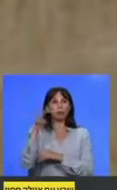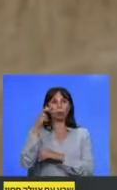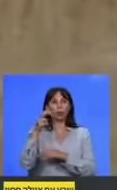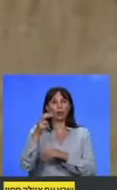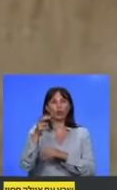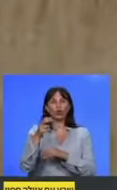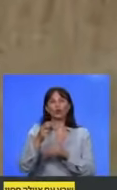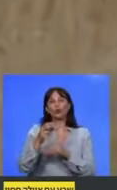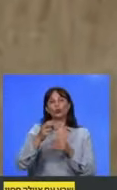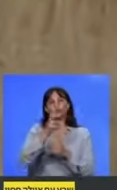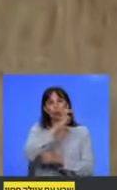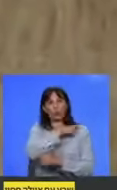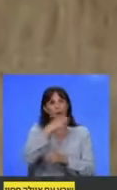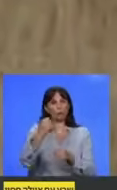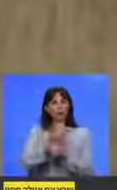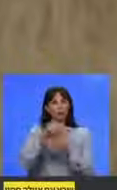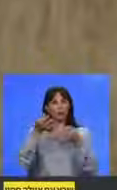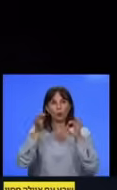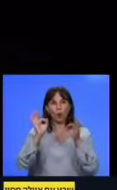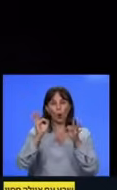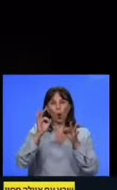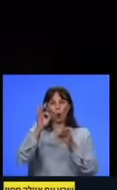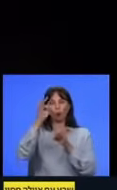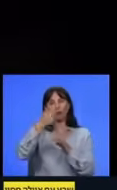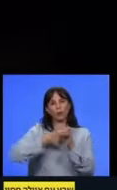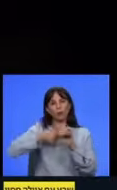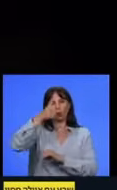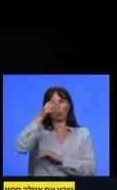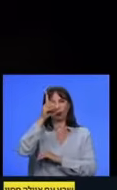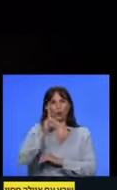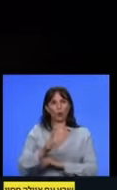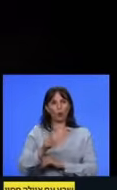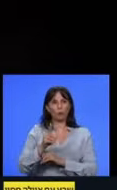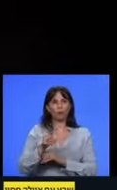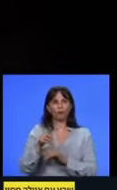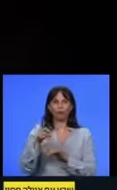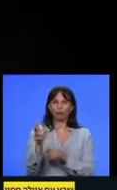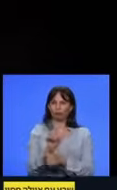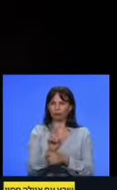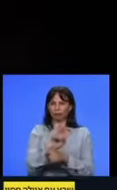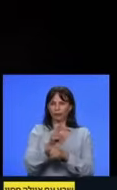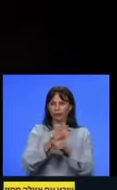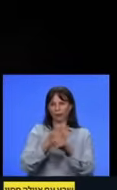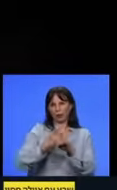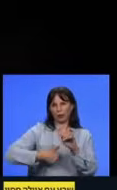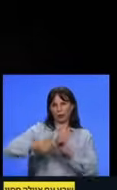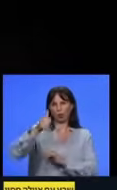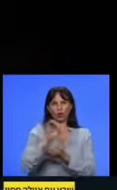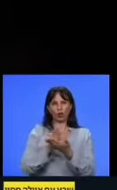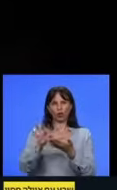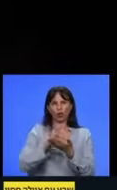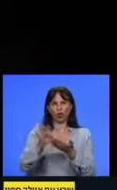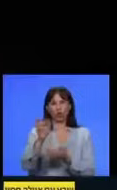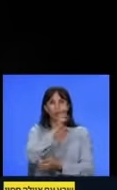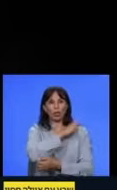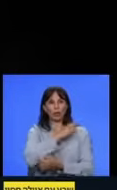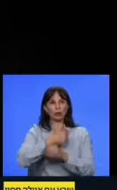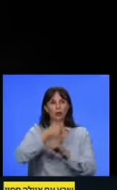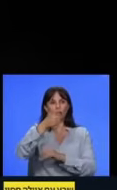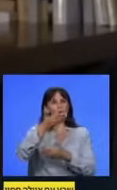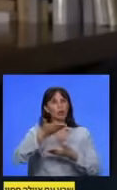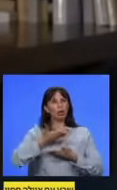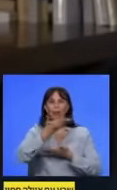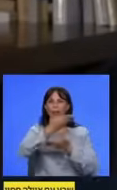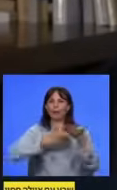לקמבץ משימות ומבצעים מיוחדים בפיקוד הדרום. למעשה הוא משתה ברלה של הקצין הבכיר, הוא מקבל כתב מינוי